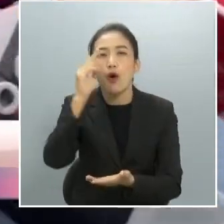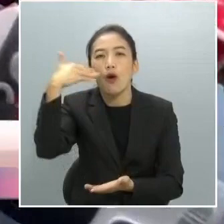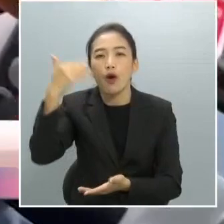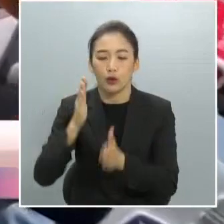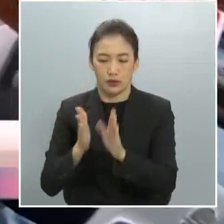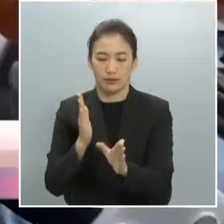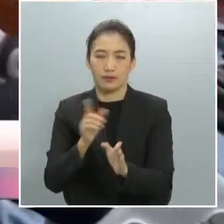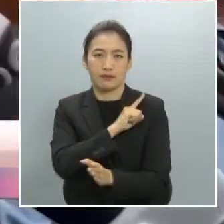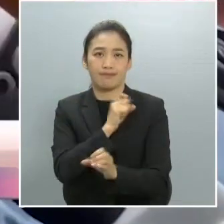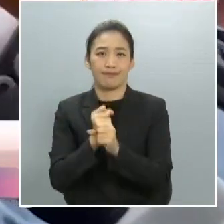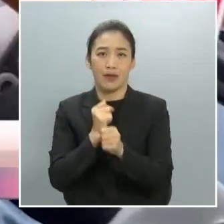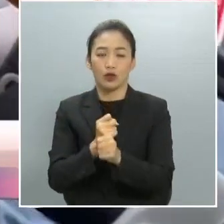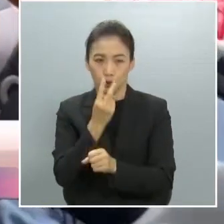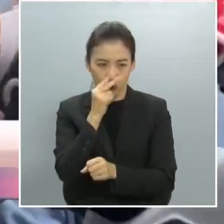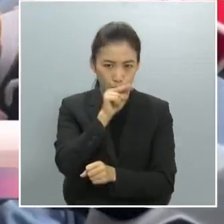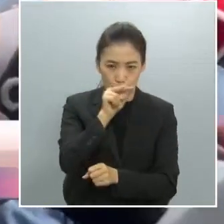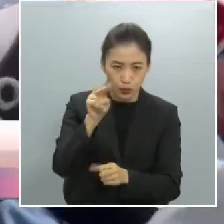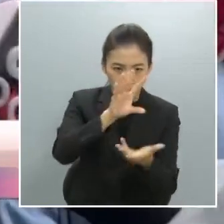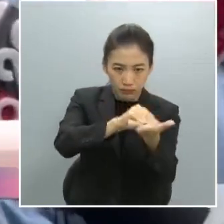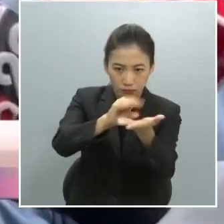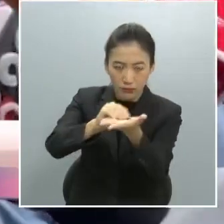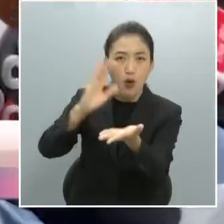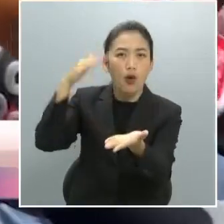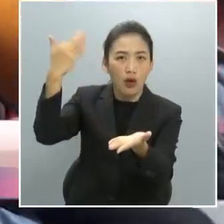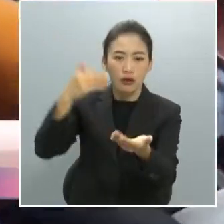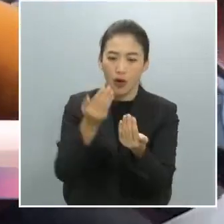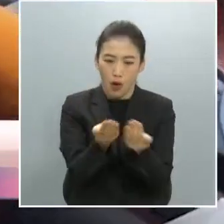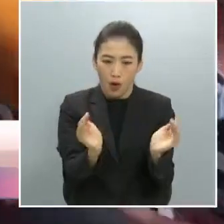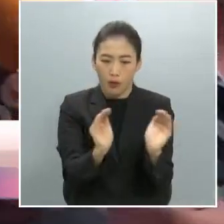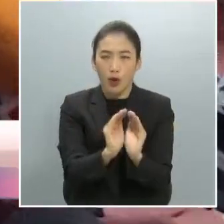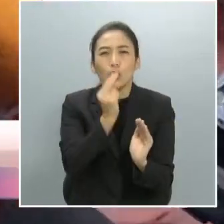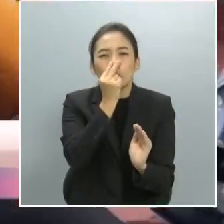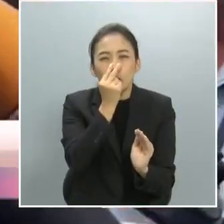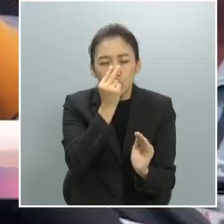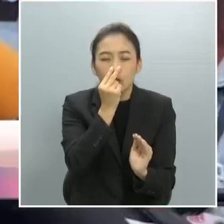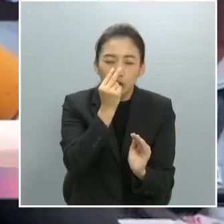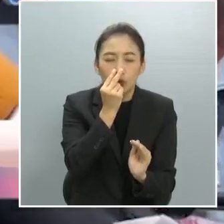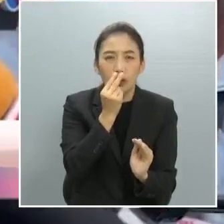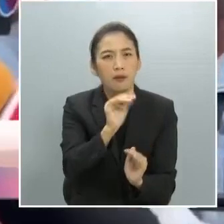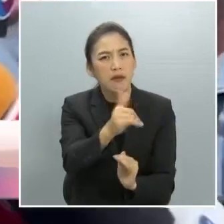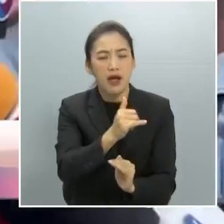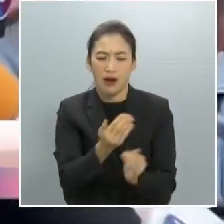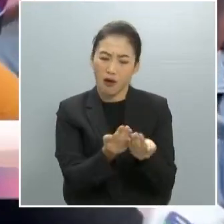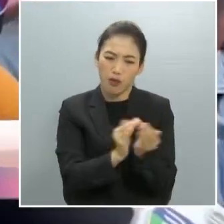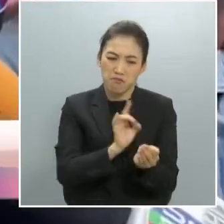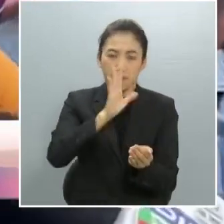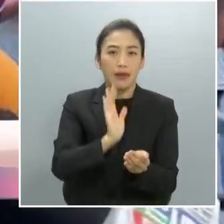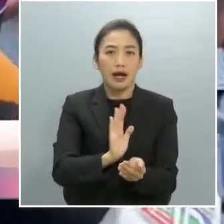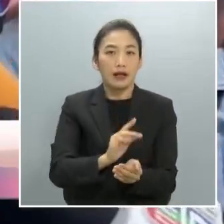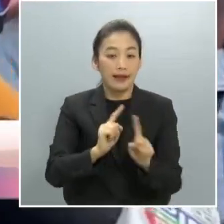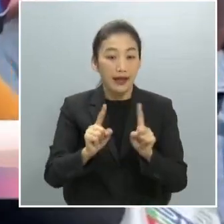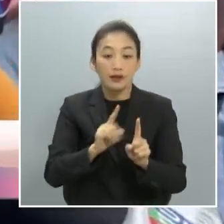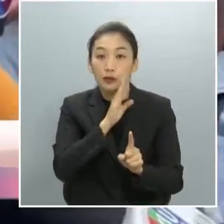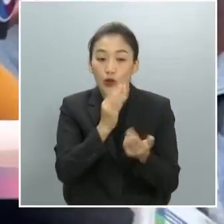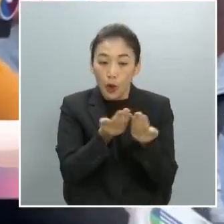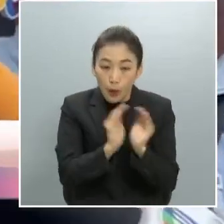ไม่ใช่ว่าจะต้องแยกเป็นครอบครัวละหนึ่งงานหนึ่งงานใช่ไหมครับอาจจะเป็นหมู่บ้านนี้ถนัดงานอย่างเดียวกันก็